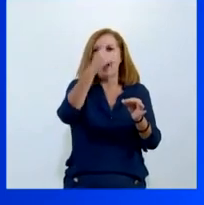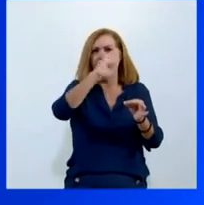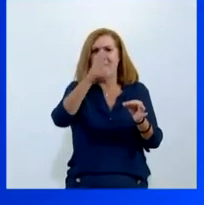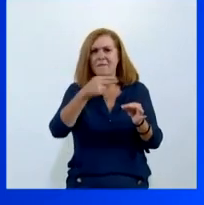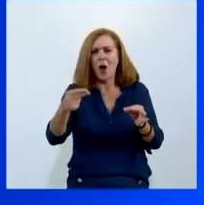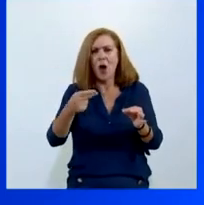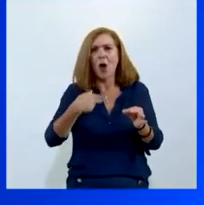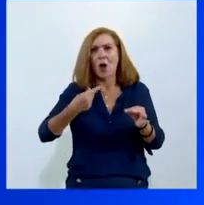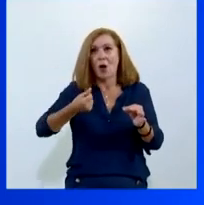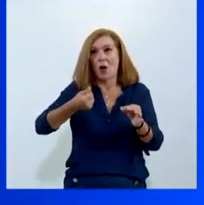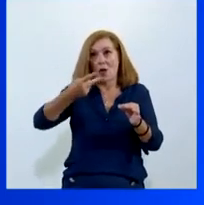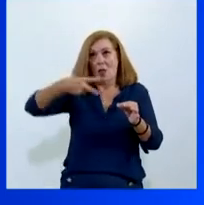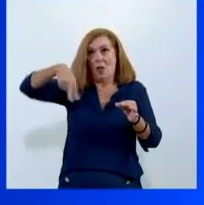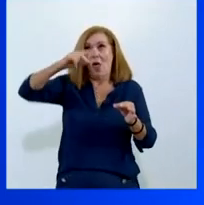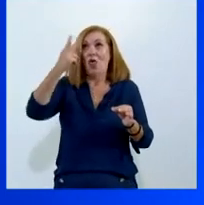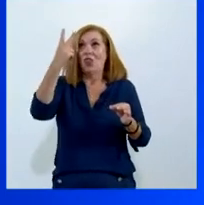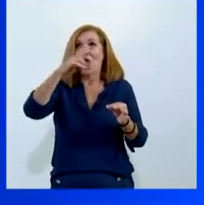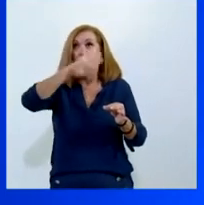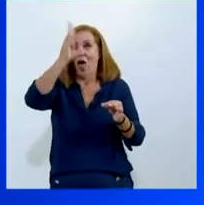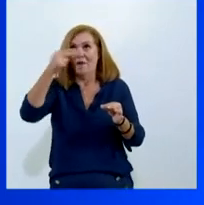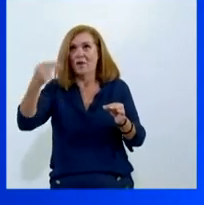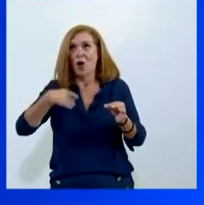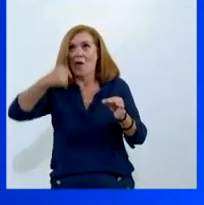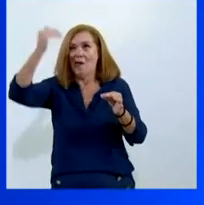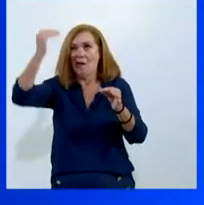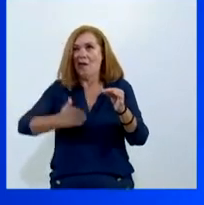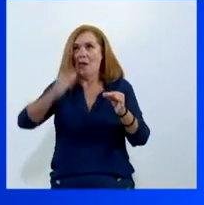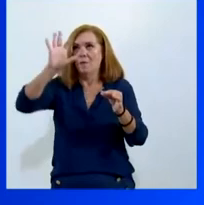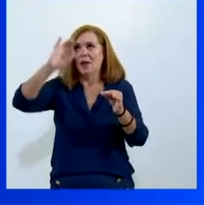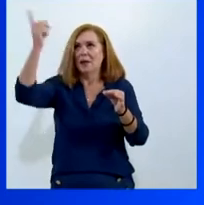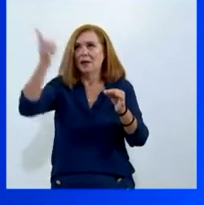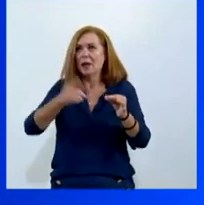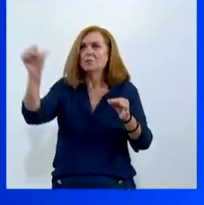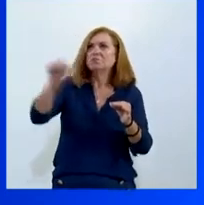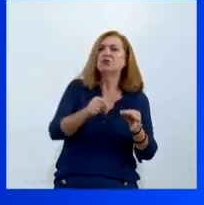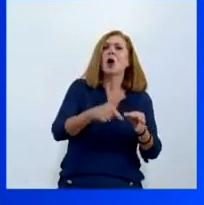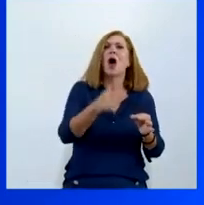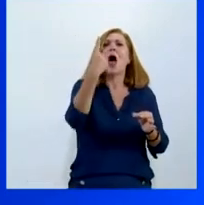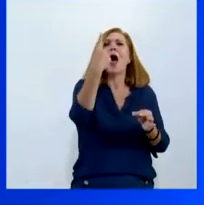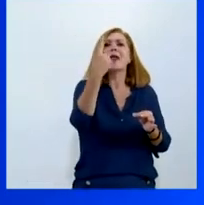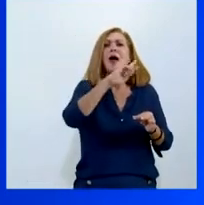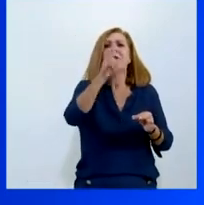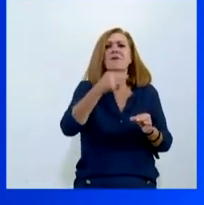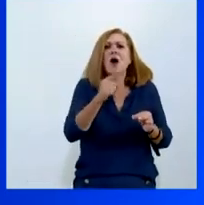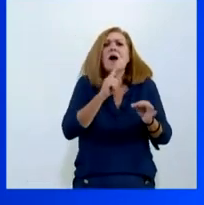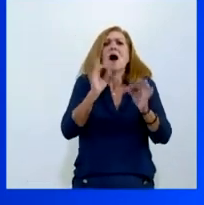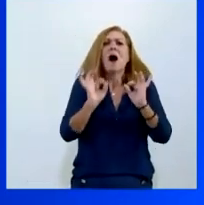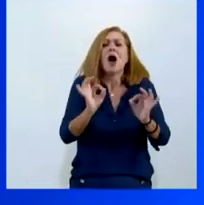αυξάνεις στα 2 ευρώ και μετά να μου λες ότι κάνεις έκπτωση 50% για να γυρίσεις το 1 ευρώ που ήταν πριν από 2